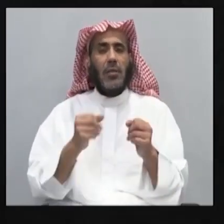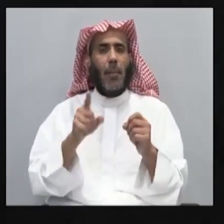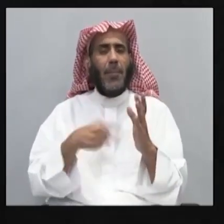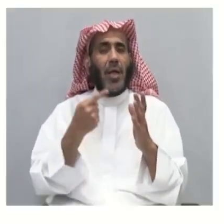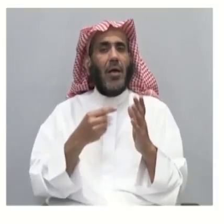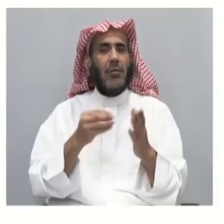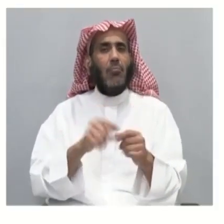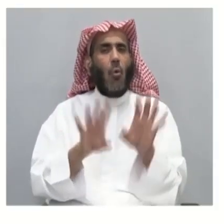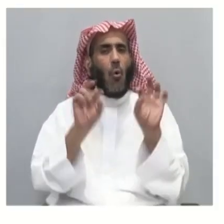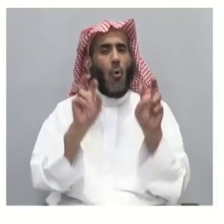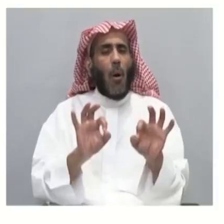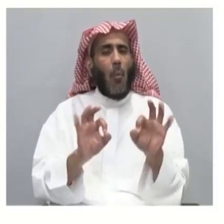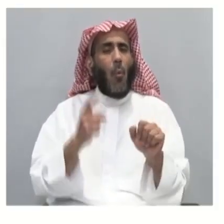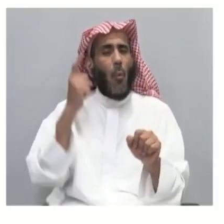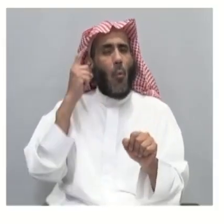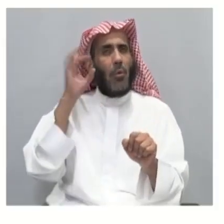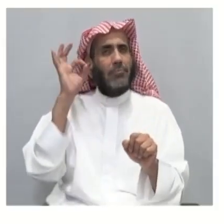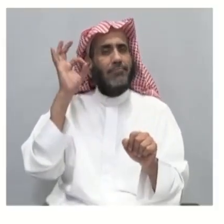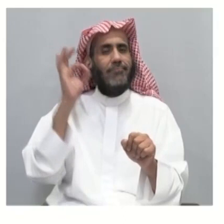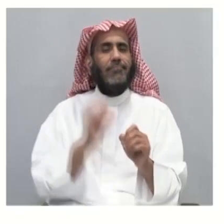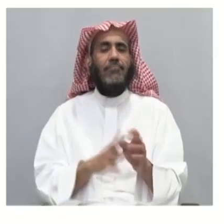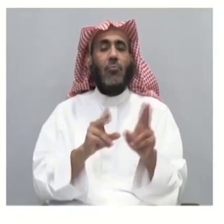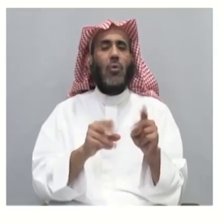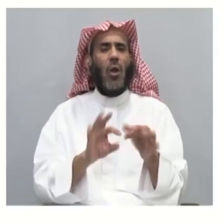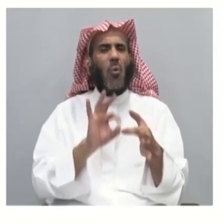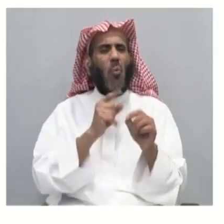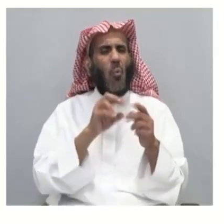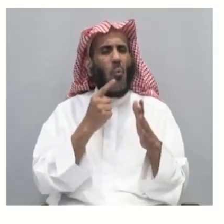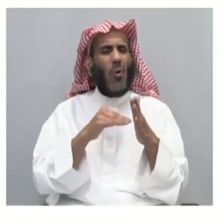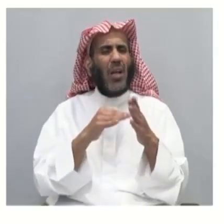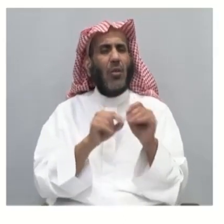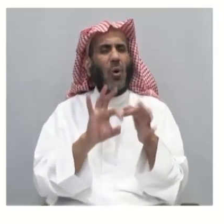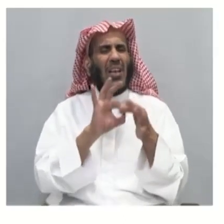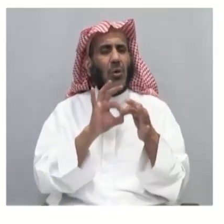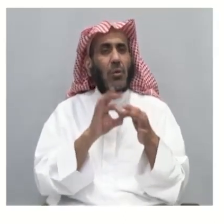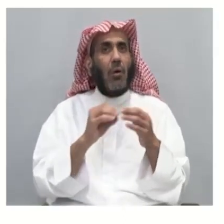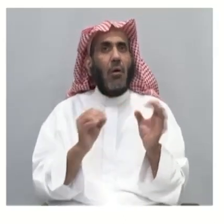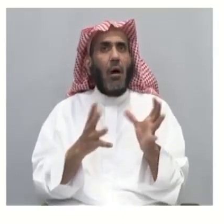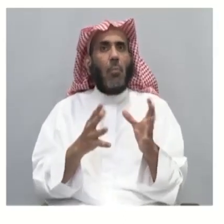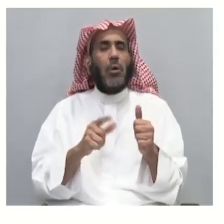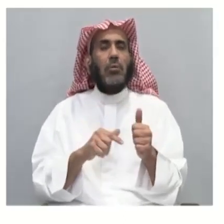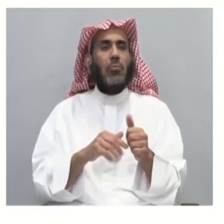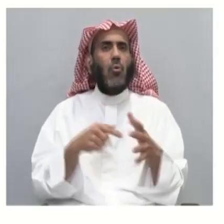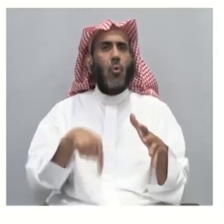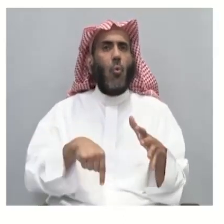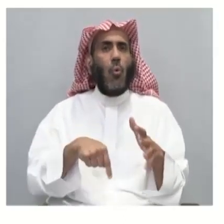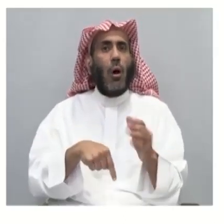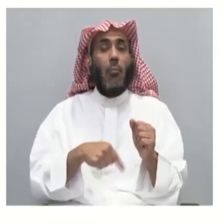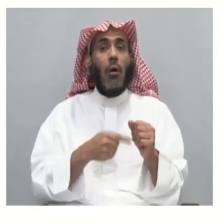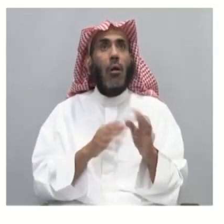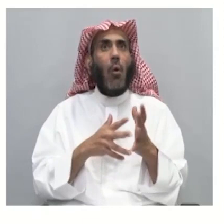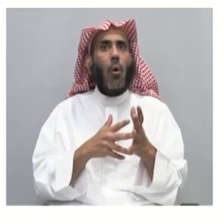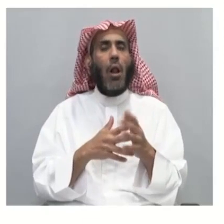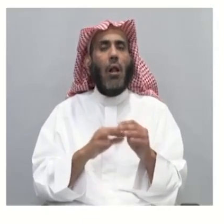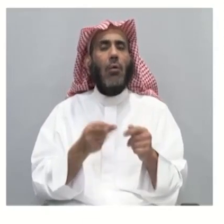فيها الذكريات ياتي بعد ذلك الوسط والعقده فنقول فيها رهبه اليوم الاول بعد ذلك